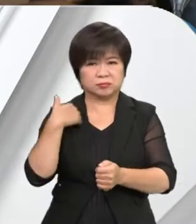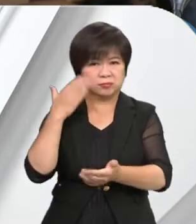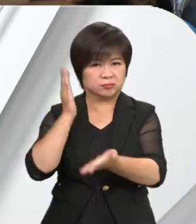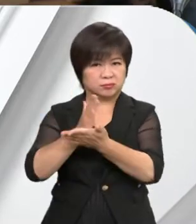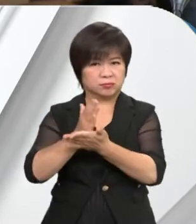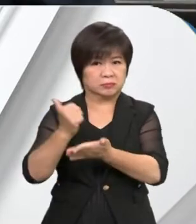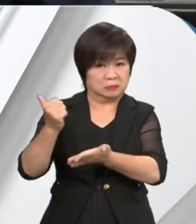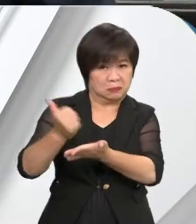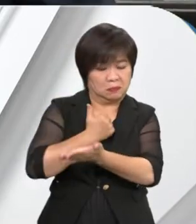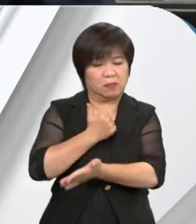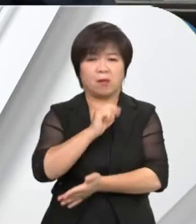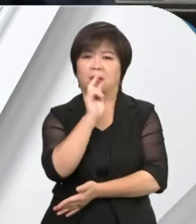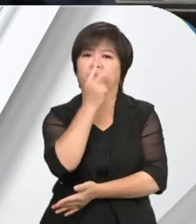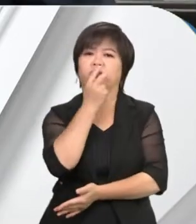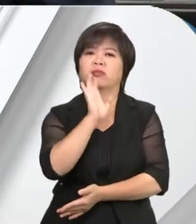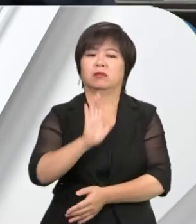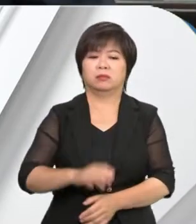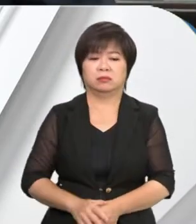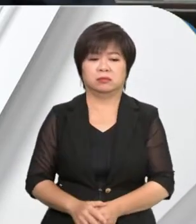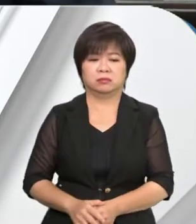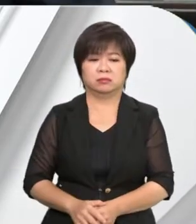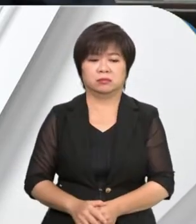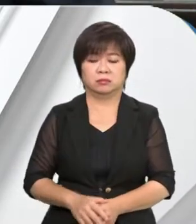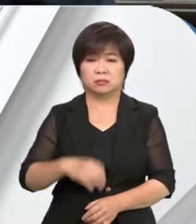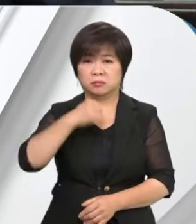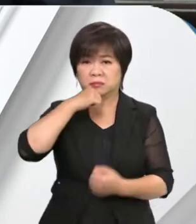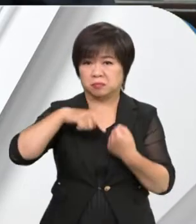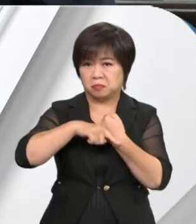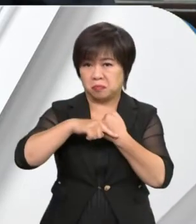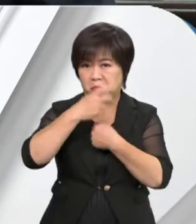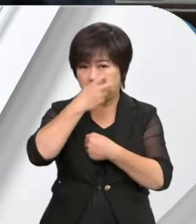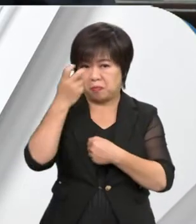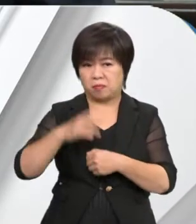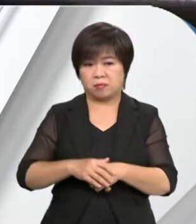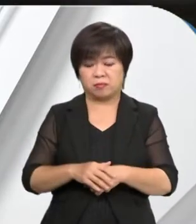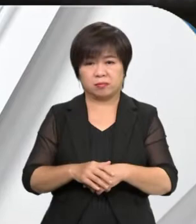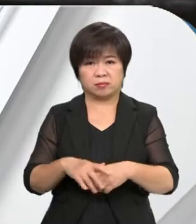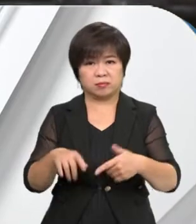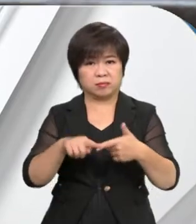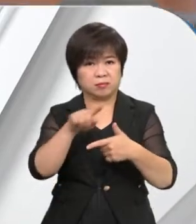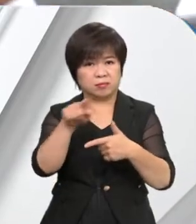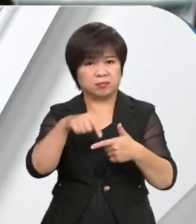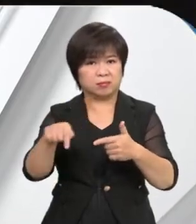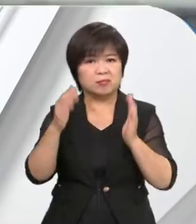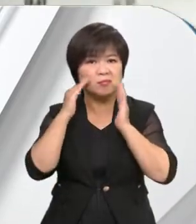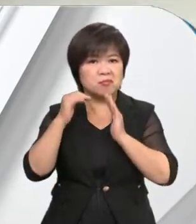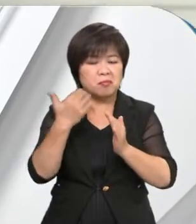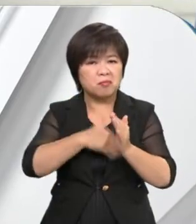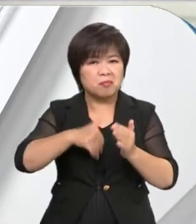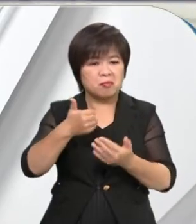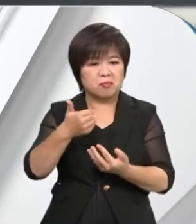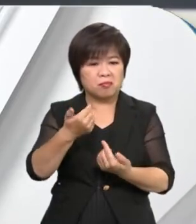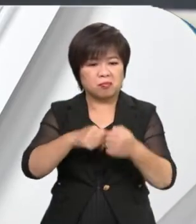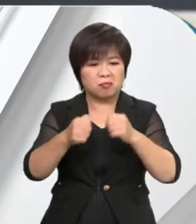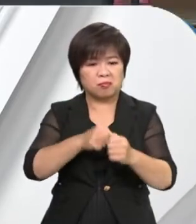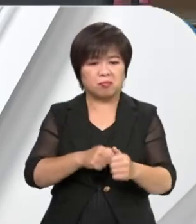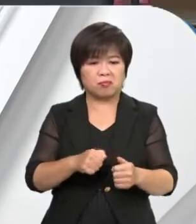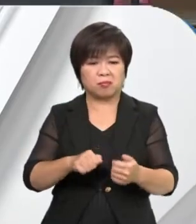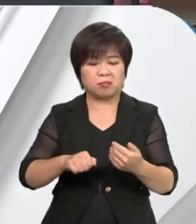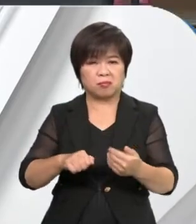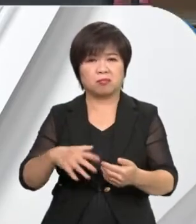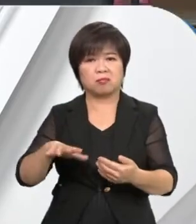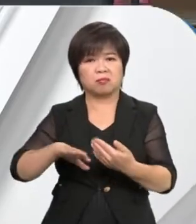政策改变， 在国内的一个研究发现说，已经受体素对人类的肾脏体外细胞培养是有毒性存在